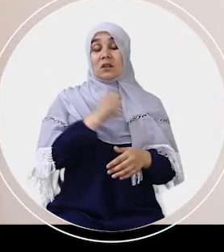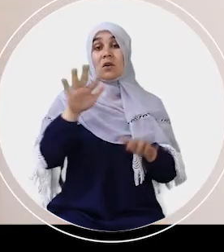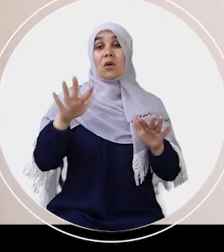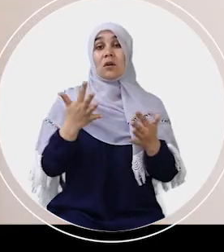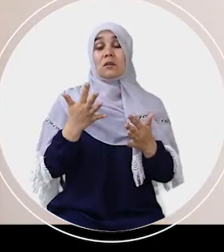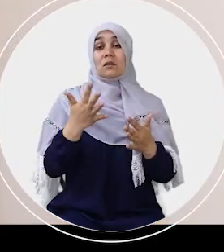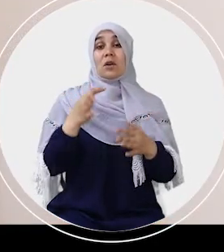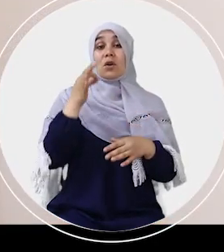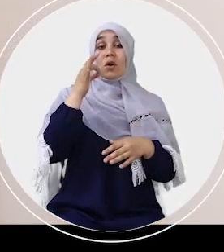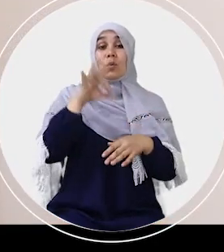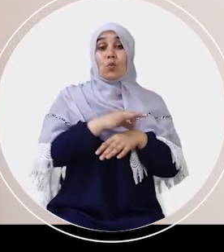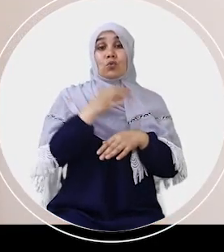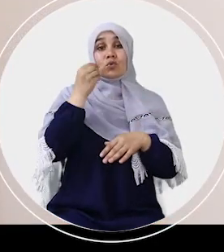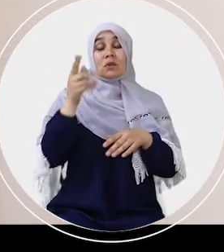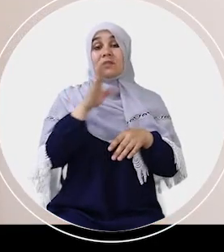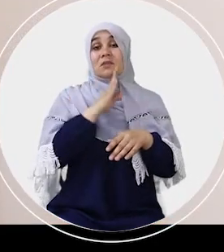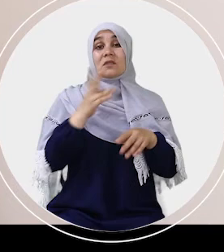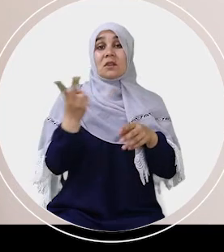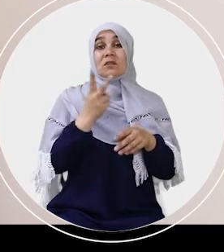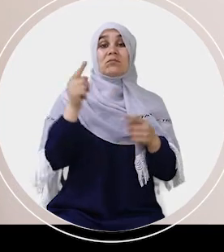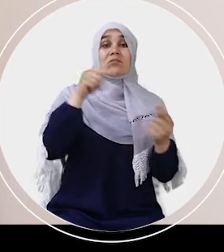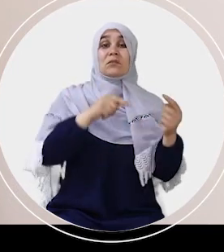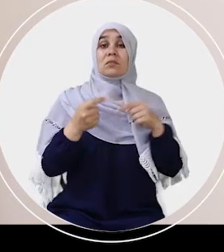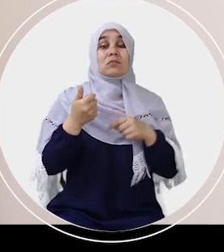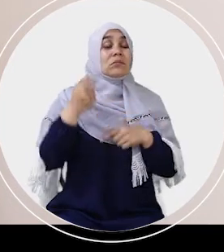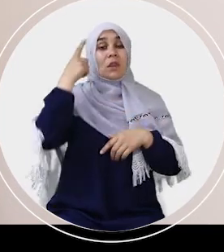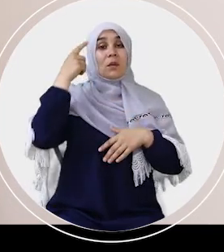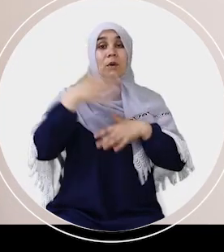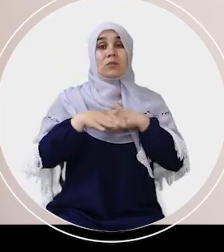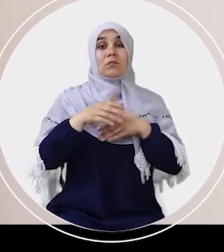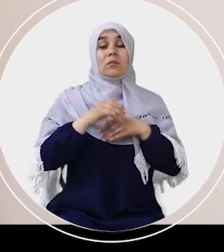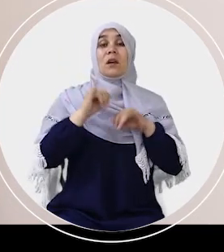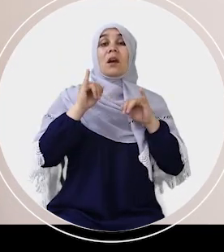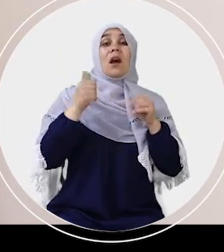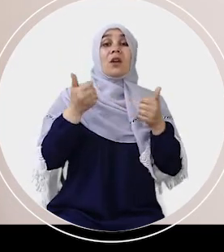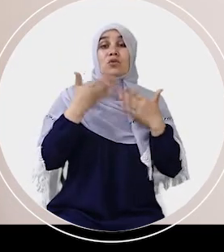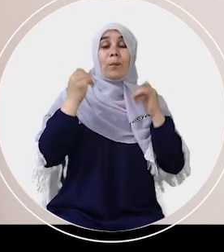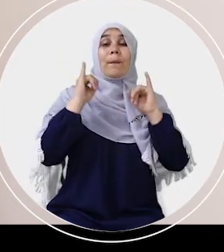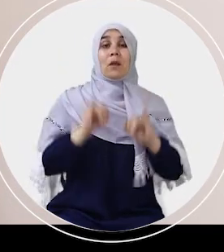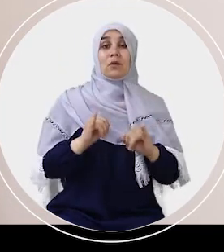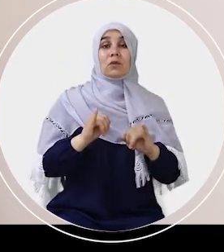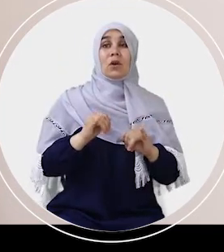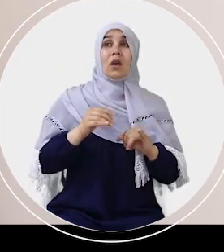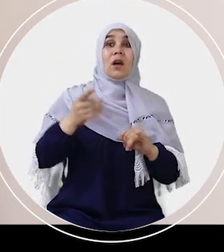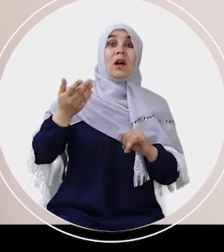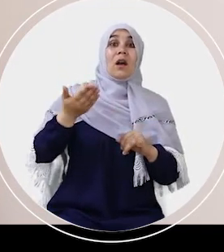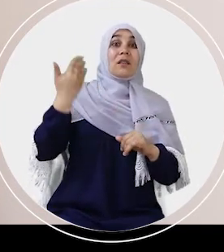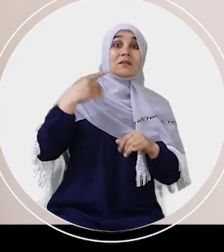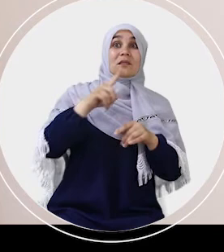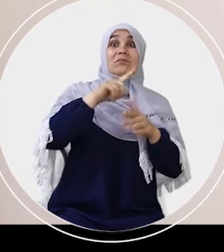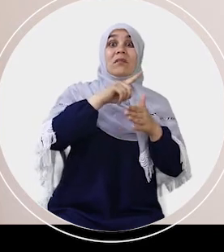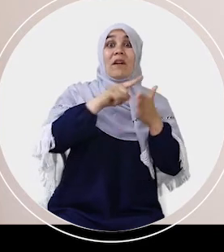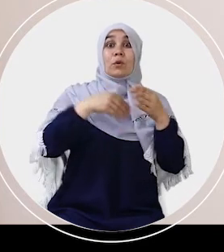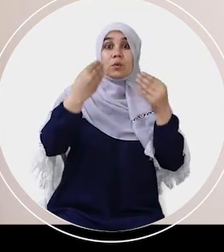bo'lgan erkak-ayol munosabati salbiy ekanligi ma'lum. Yuqoridagi foizlar hech ham bunga to'g'ri kelmaydi,